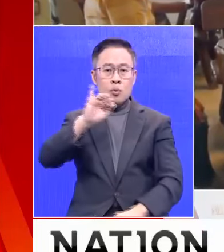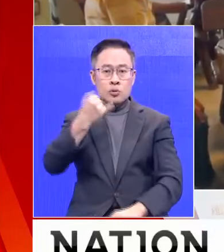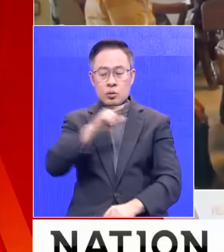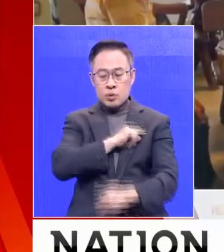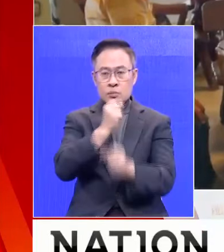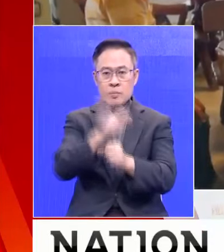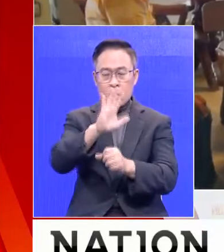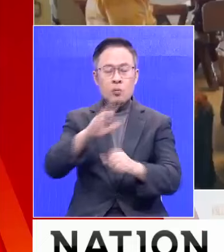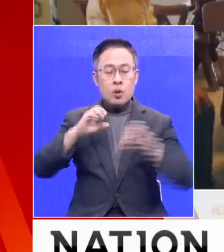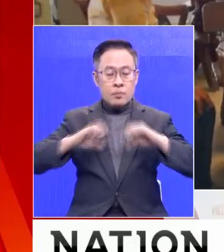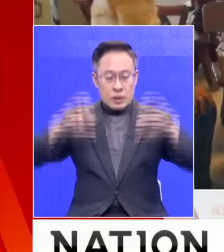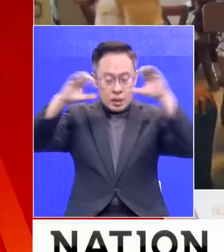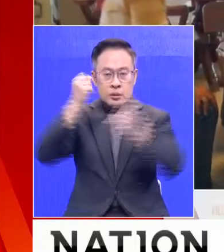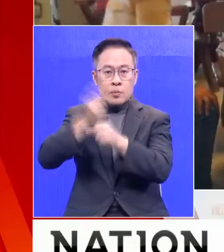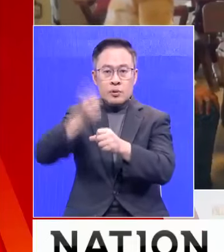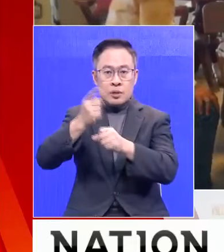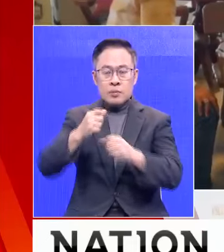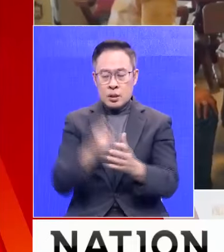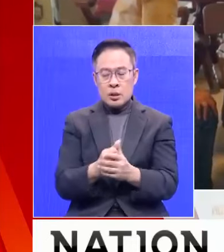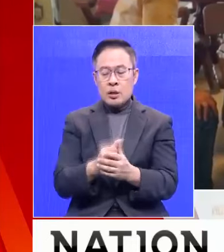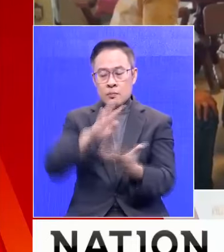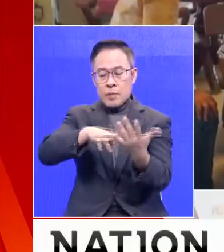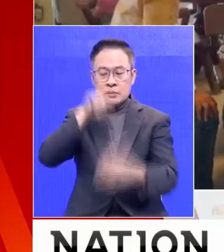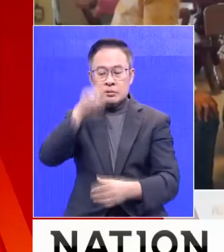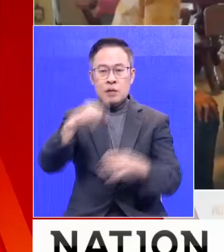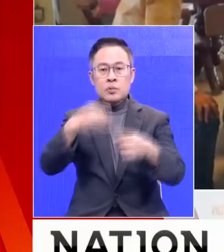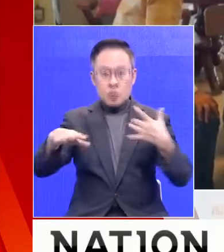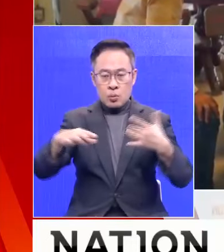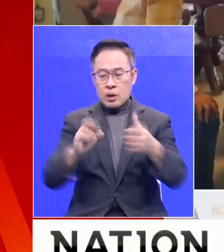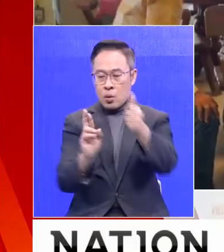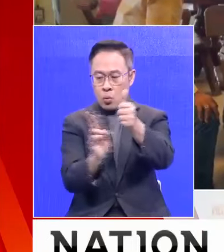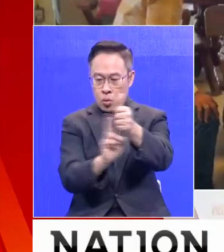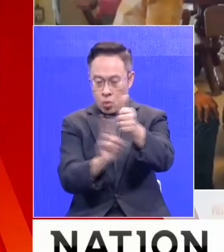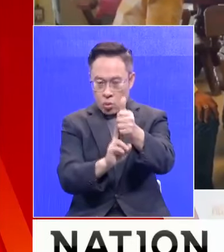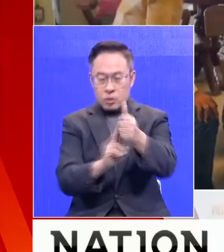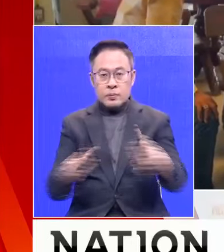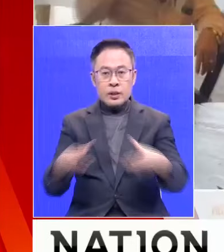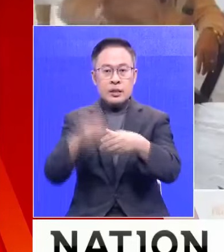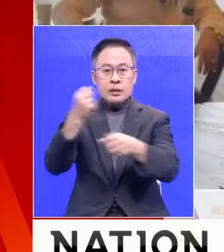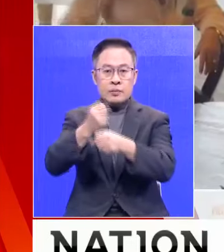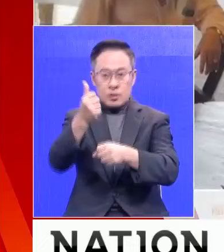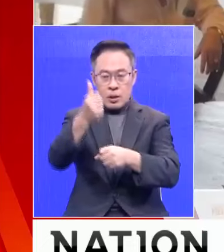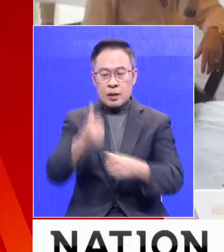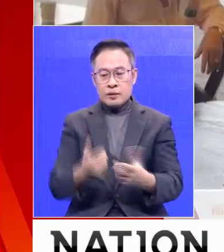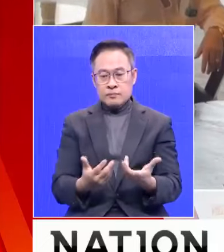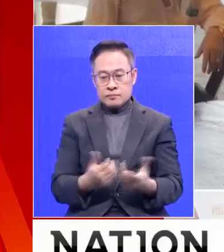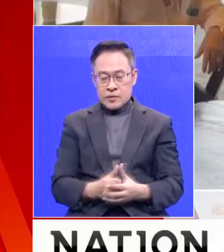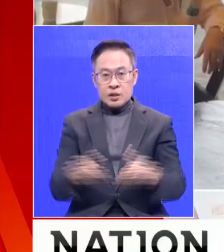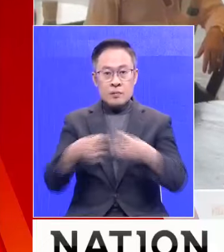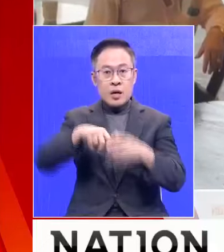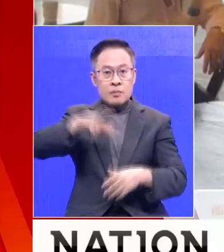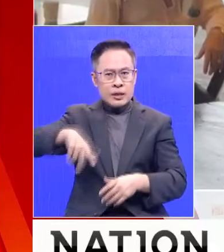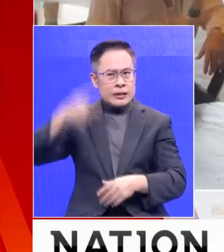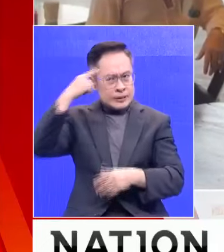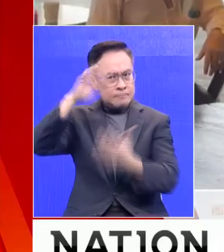ข้าราชการประจำไม่สามารถสนองนโยบายได้เหมือนกับรองนายกอบจ.ที่เป็นทีมงานเดียวกัน ค ุณเทพไทยบอกเรื่องนี้เพื่อเป็นการสร้างบรร